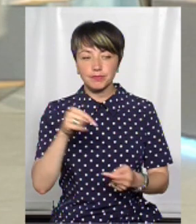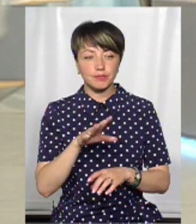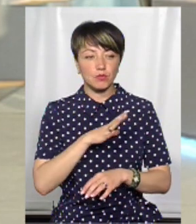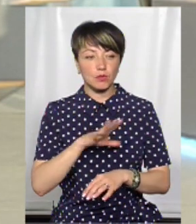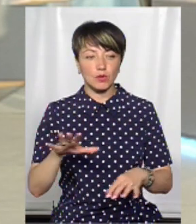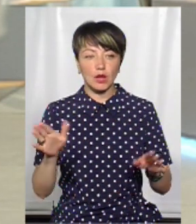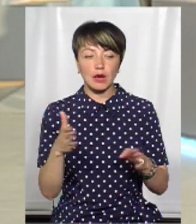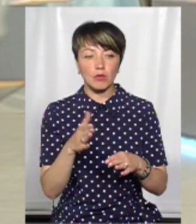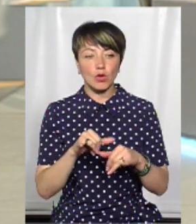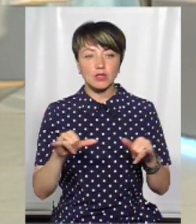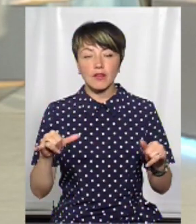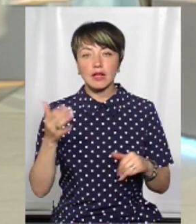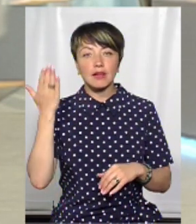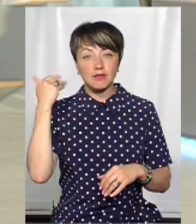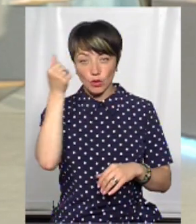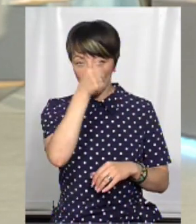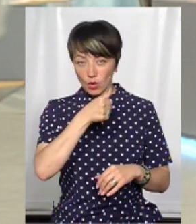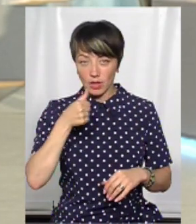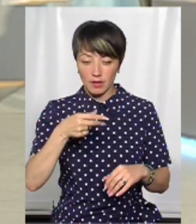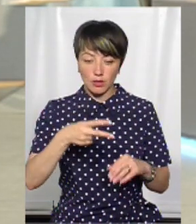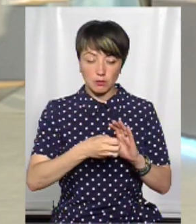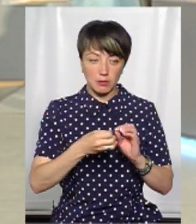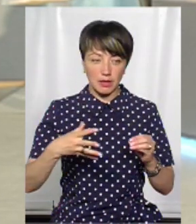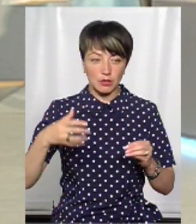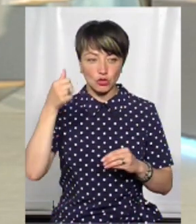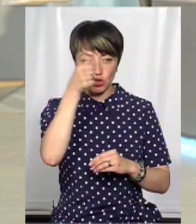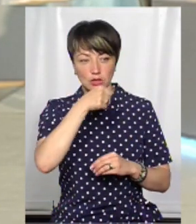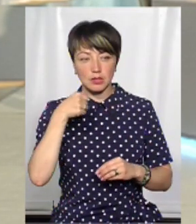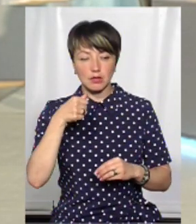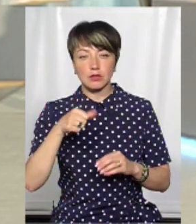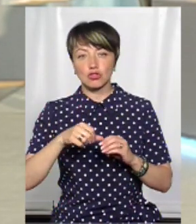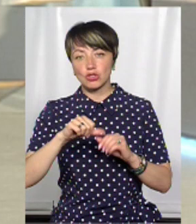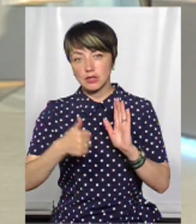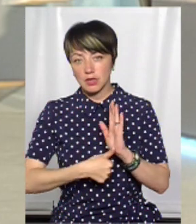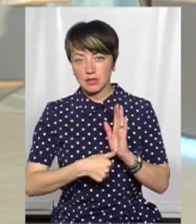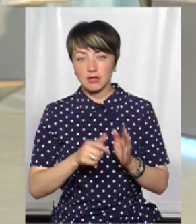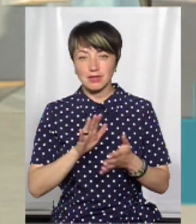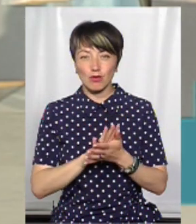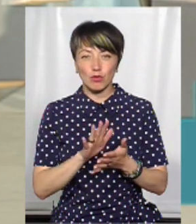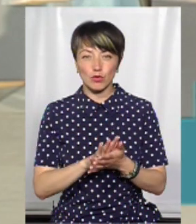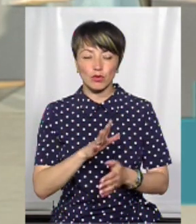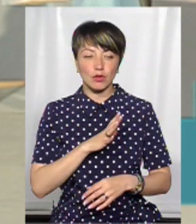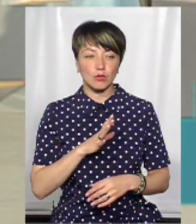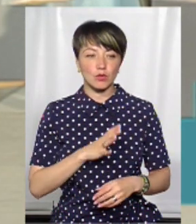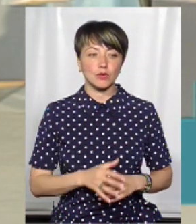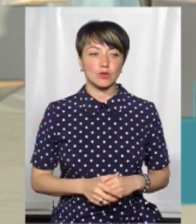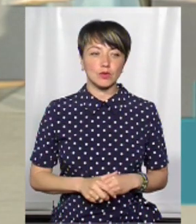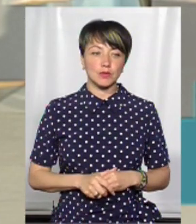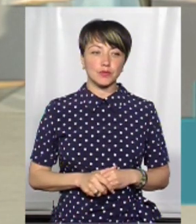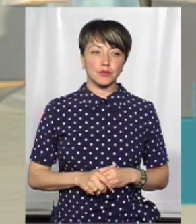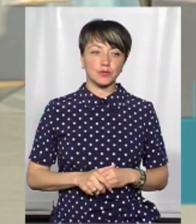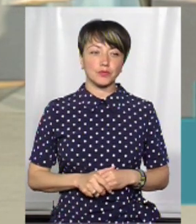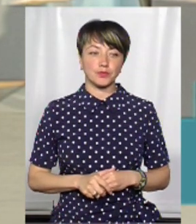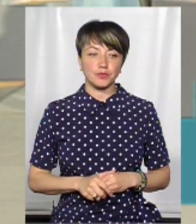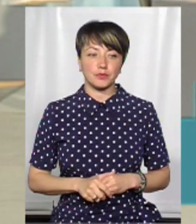Тобто в ті роки фіксувалися дуже серйозні забруднення як мікробіологічного характеру, так і хімічного